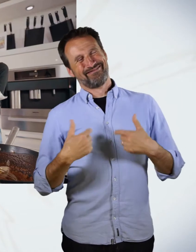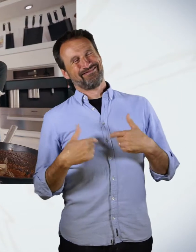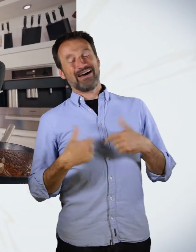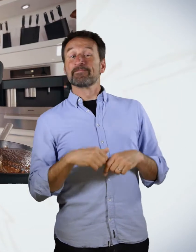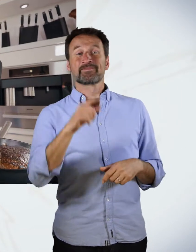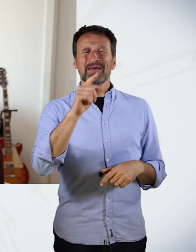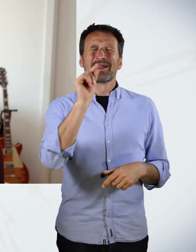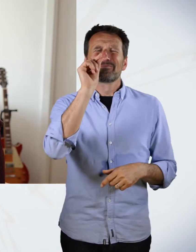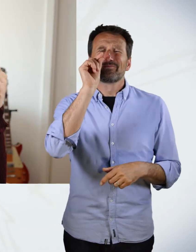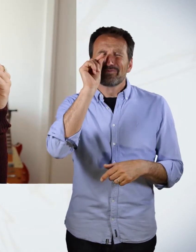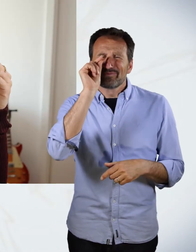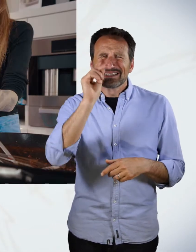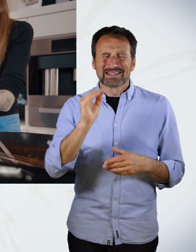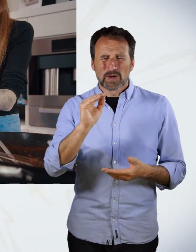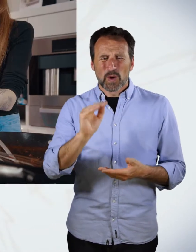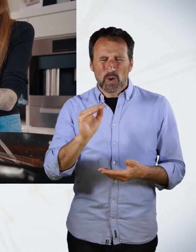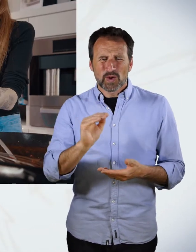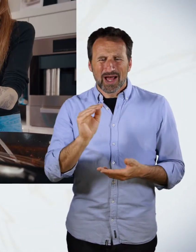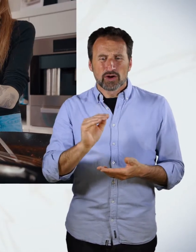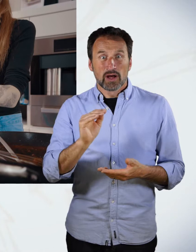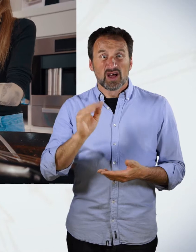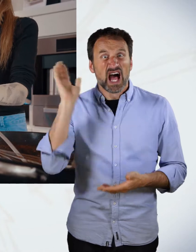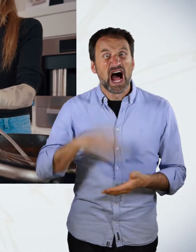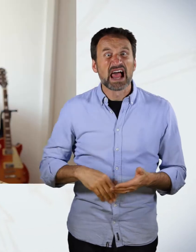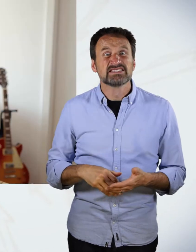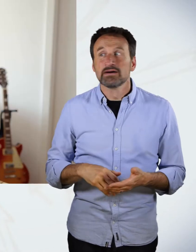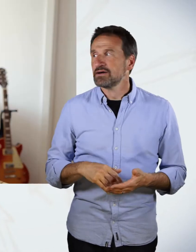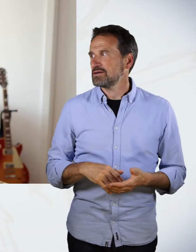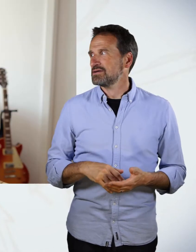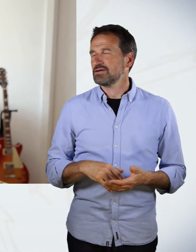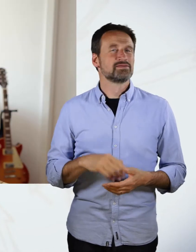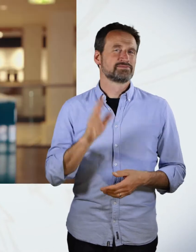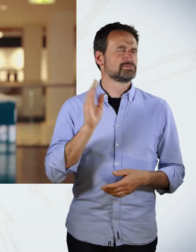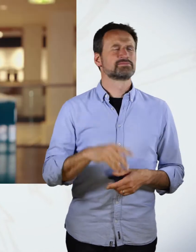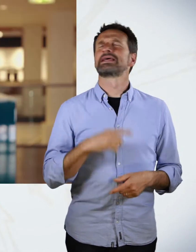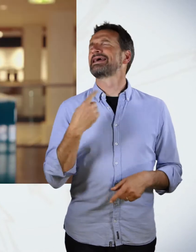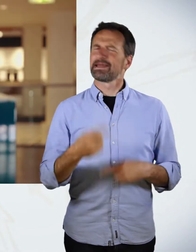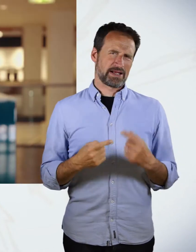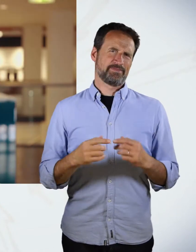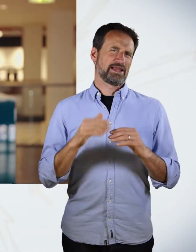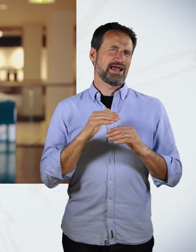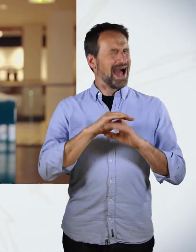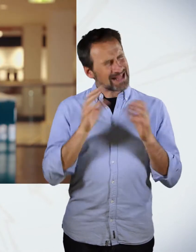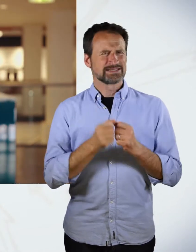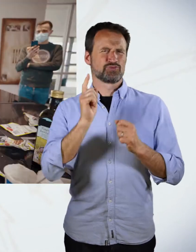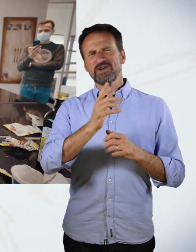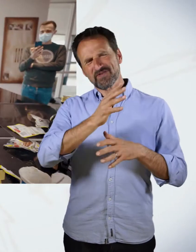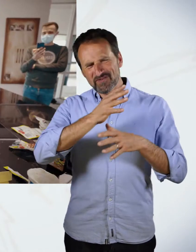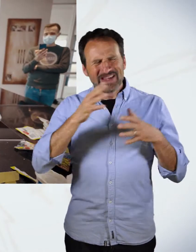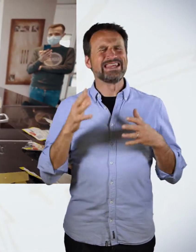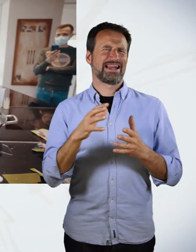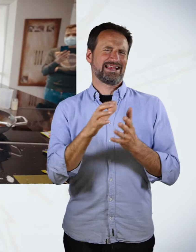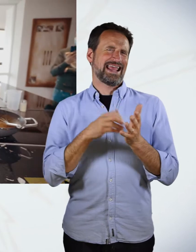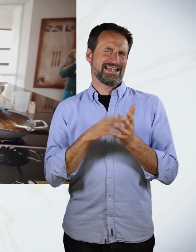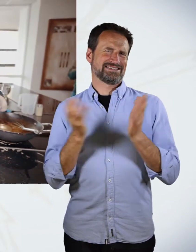Mach mal ganz wenig noch unten. Runter, runter. Hast du alles leer gemacht? Okay. Es gehört immer viel Käse auf alles. Du musst mir